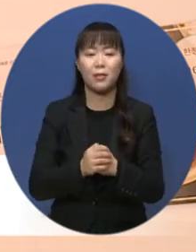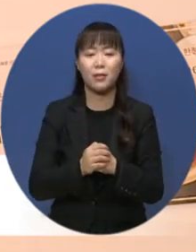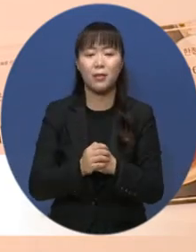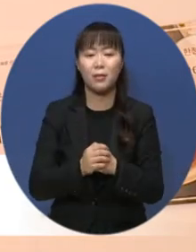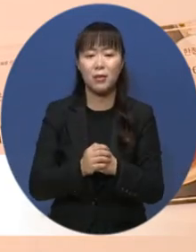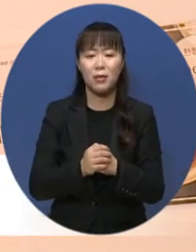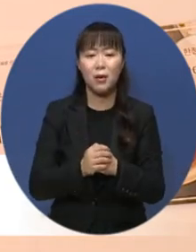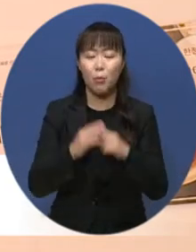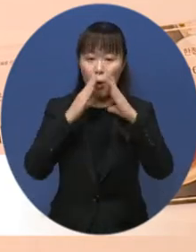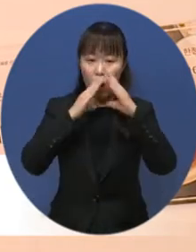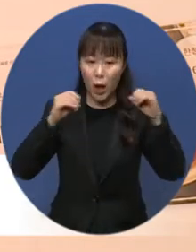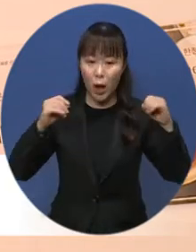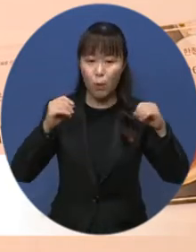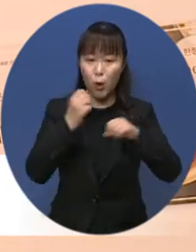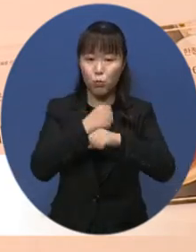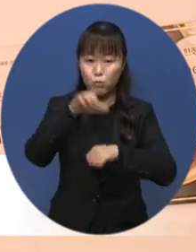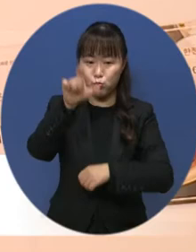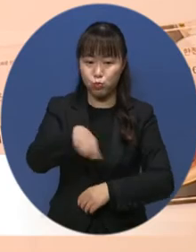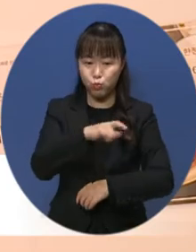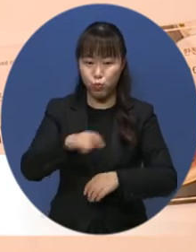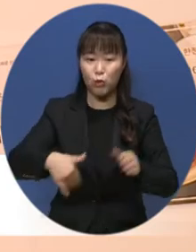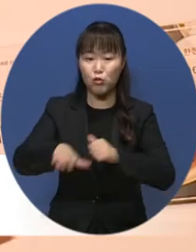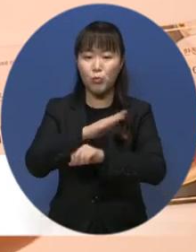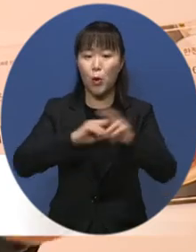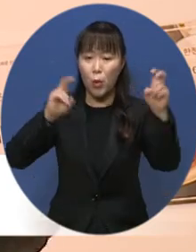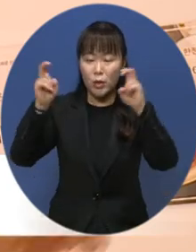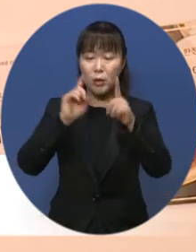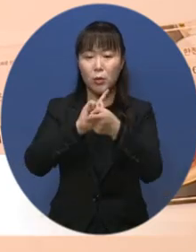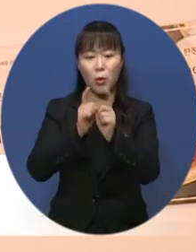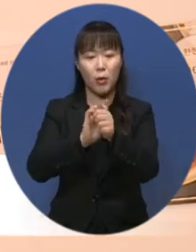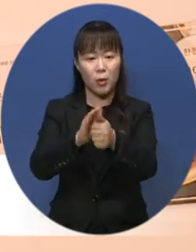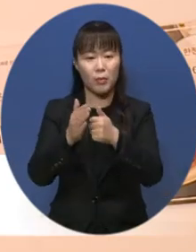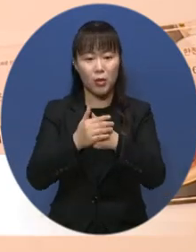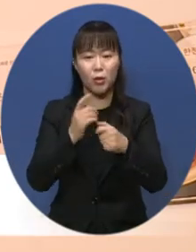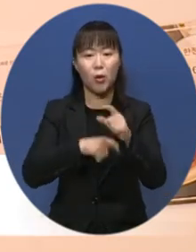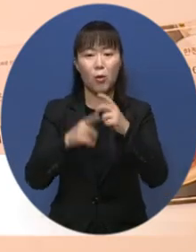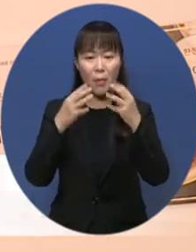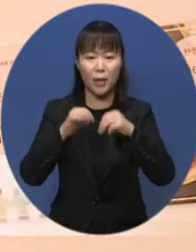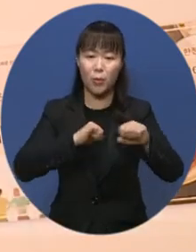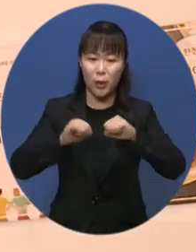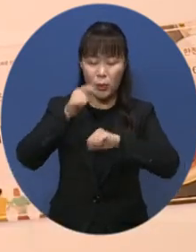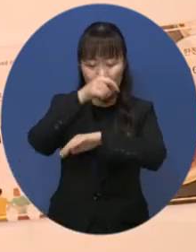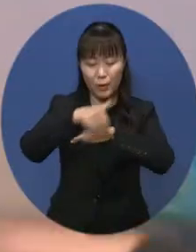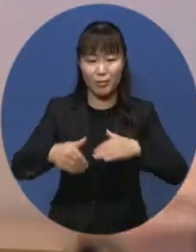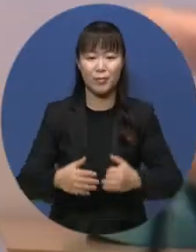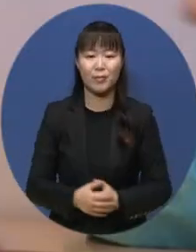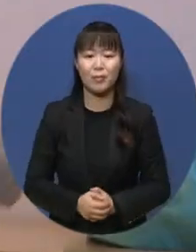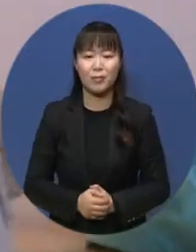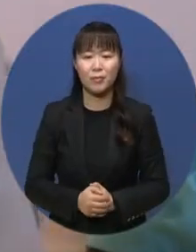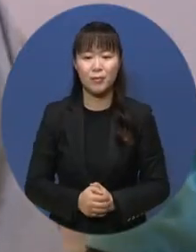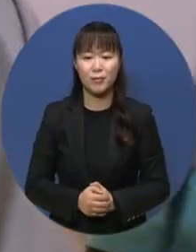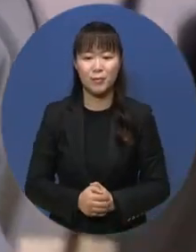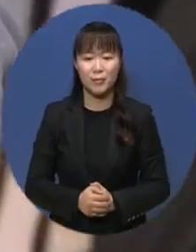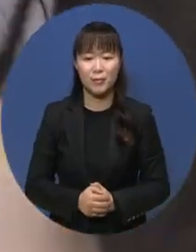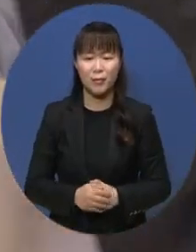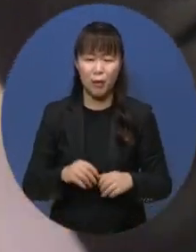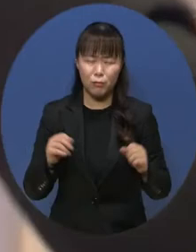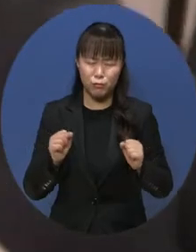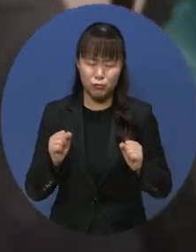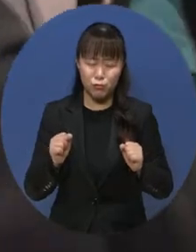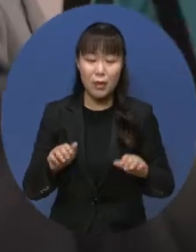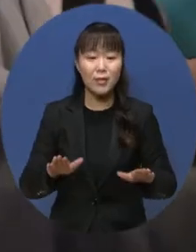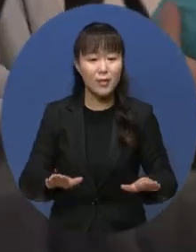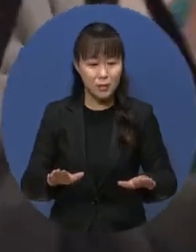이 과업은 주변의 다른 회사와 들과도 협력을 해 가지고 더 많은 활동을 펼쳐나갈 계획입니다 어느 때보다 추운 겨울